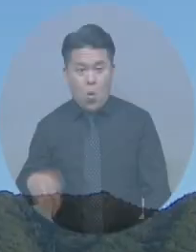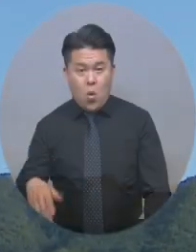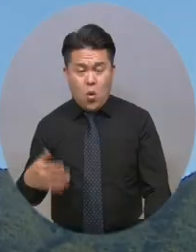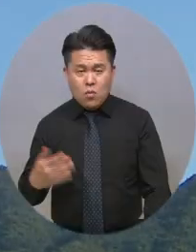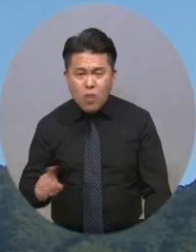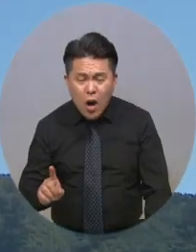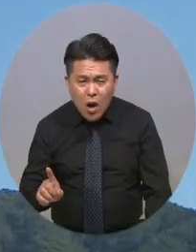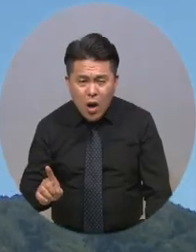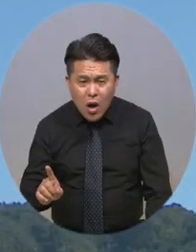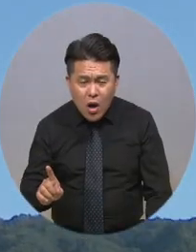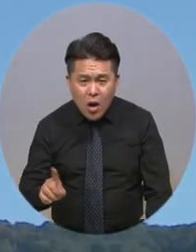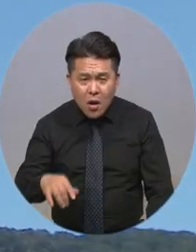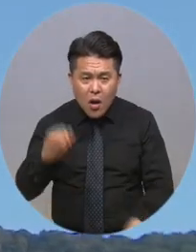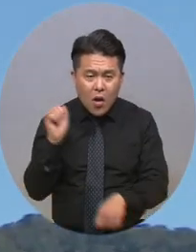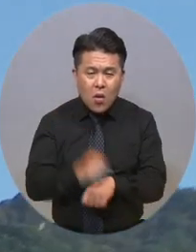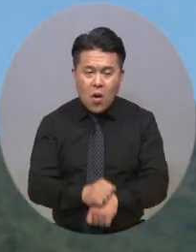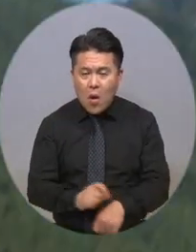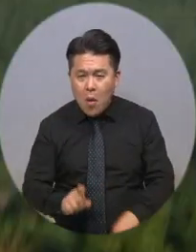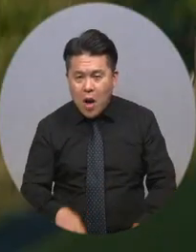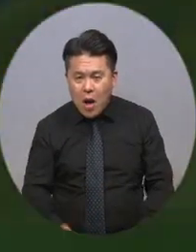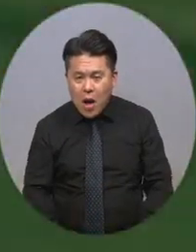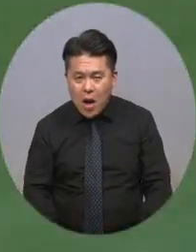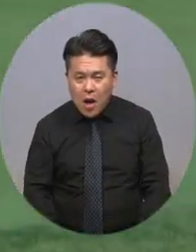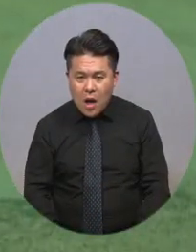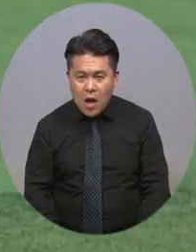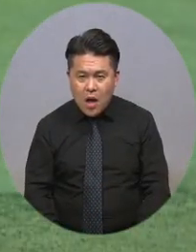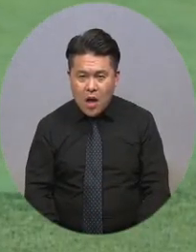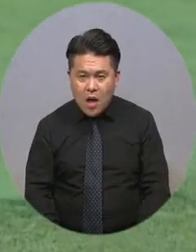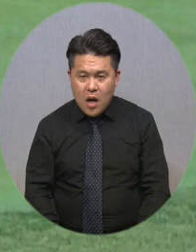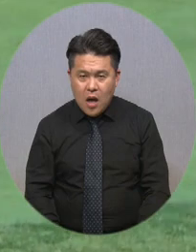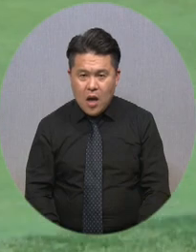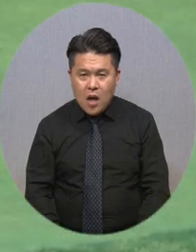와우. 뭐야, 관리자님 너무 잘 치셨는데?